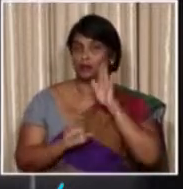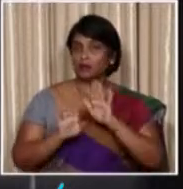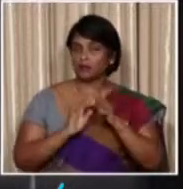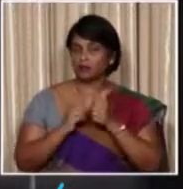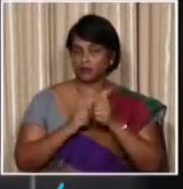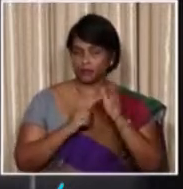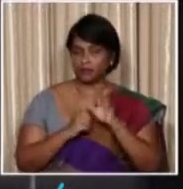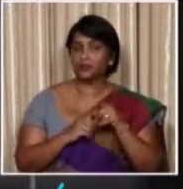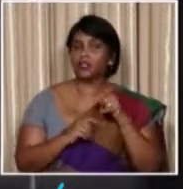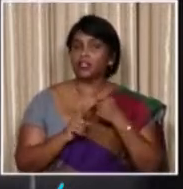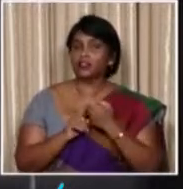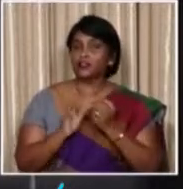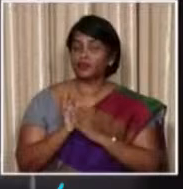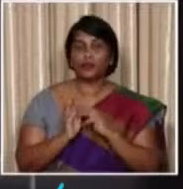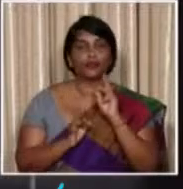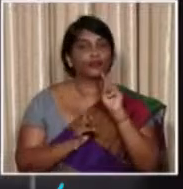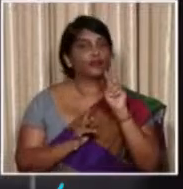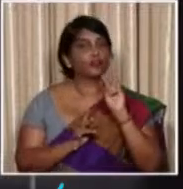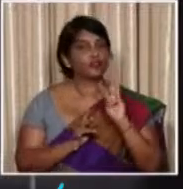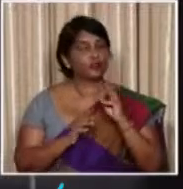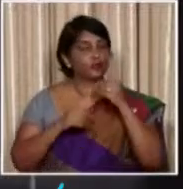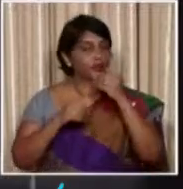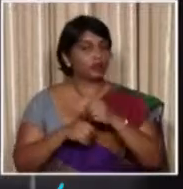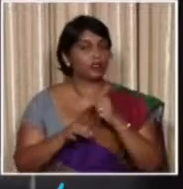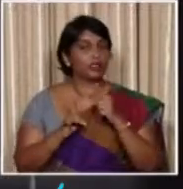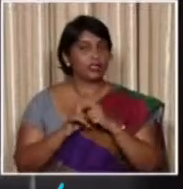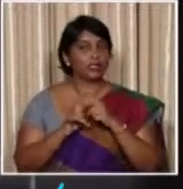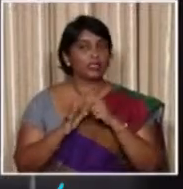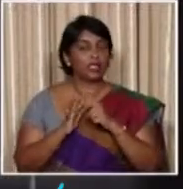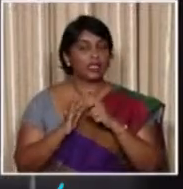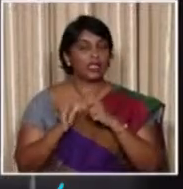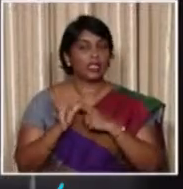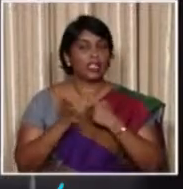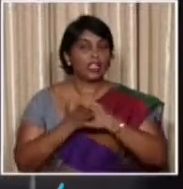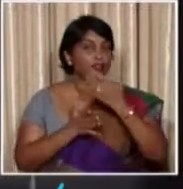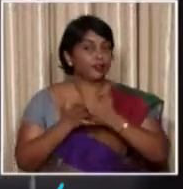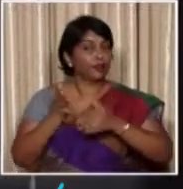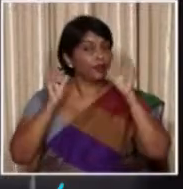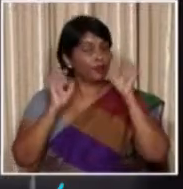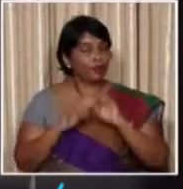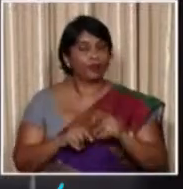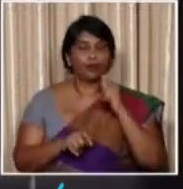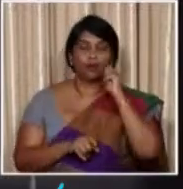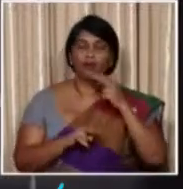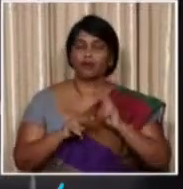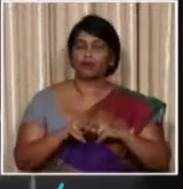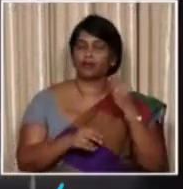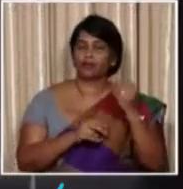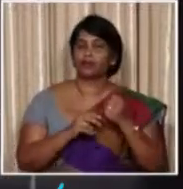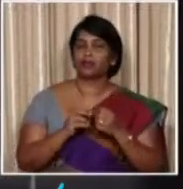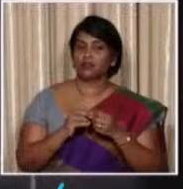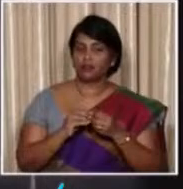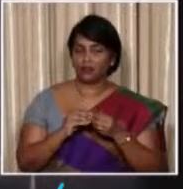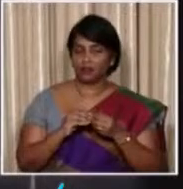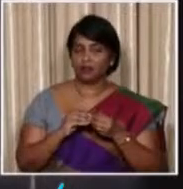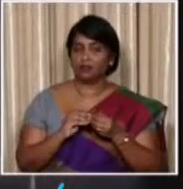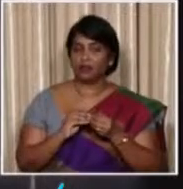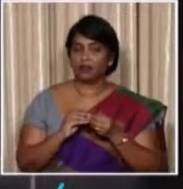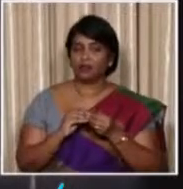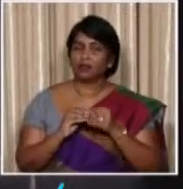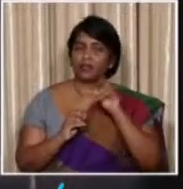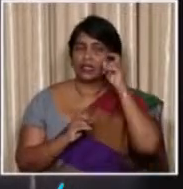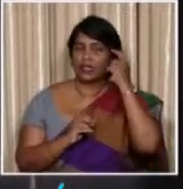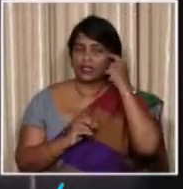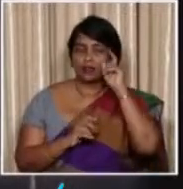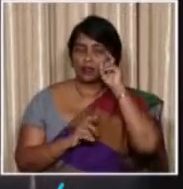aragena kilometer 23ක් kapala tiyenawa iya iya reports bugut nathuwa henchayyonta machine dala kapa ganna ida dila tiyena nikan hitala